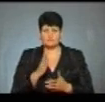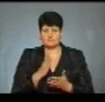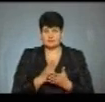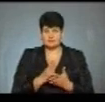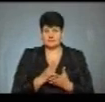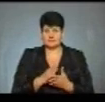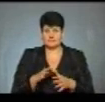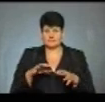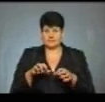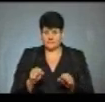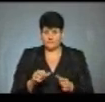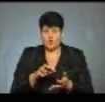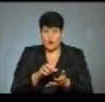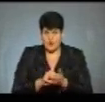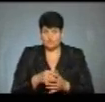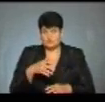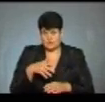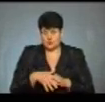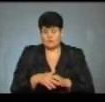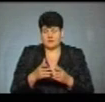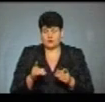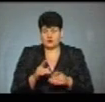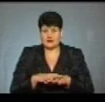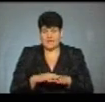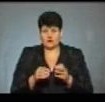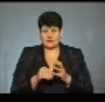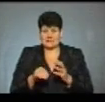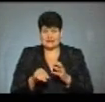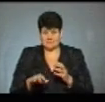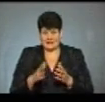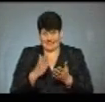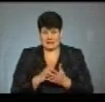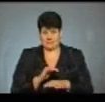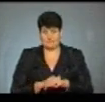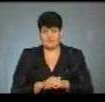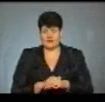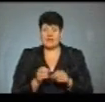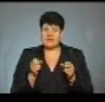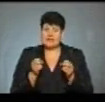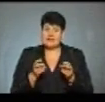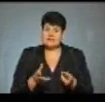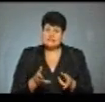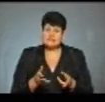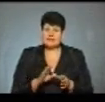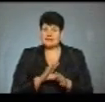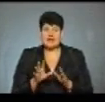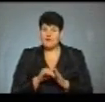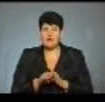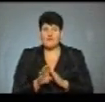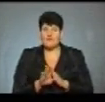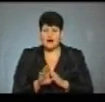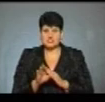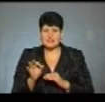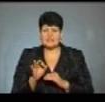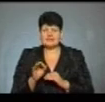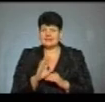ними, там, взяв в оренду. Ми ж прекрасно розуміємо, що цей ринок землі є. Ризик не запровадження, так,